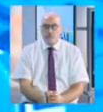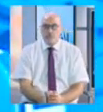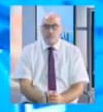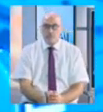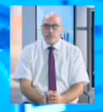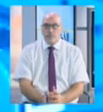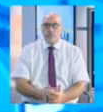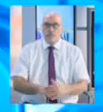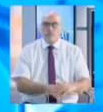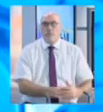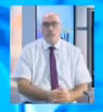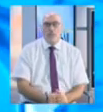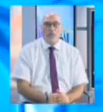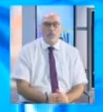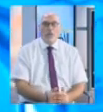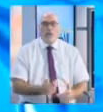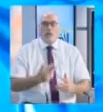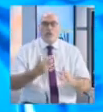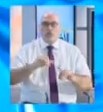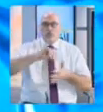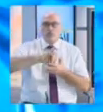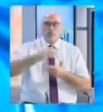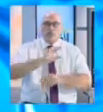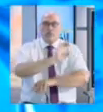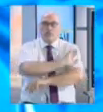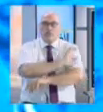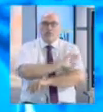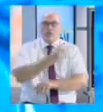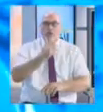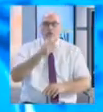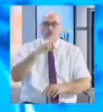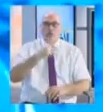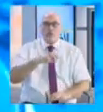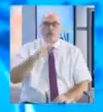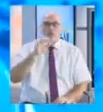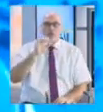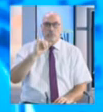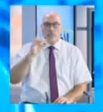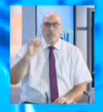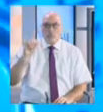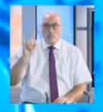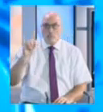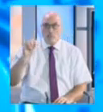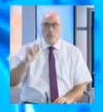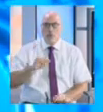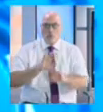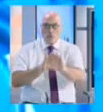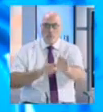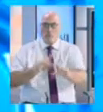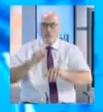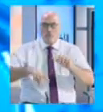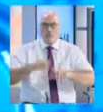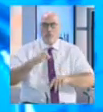ومن العاصمة أشرفت أمس رئيسة الهلال الأحمر الجزائري ابتسام حملاوي على انطلاق قافلة تضامنية تحمل مواد